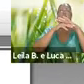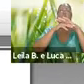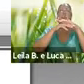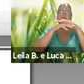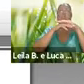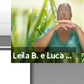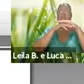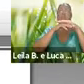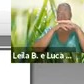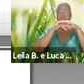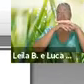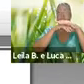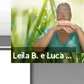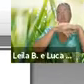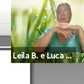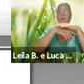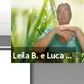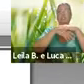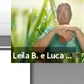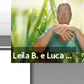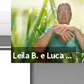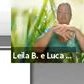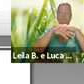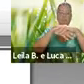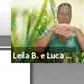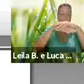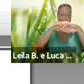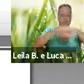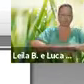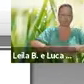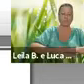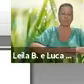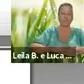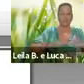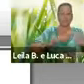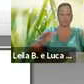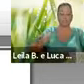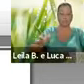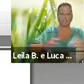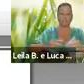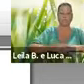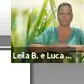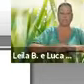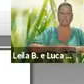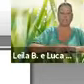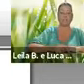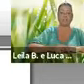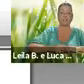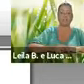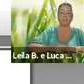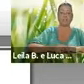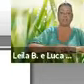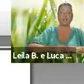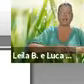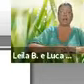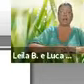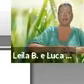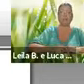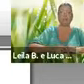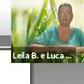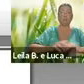sotto un aspetto diverso. Então, loro erano i medium che stavano lì e e le persone che stavano presenti alla